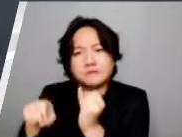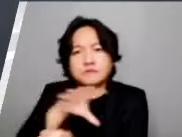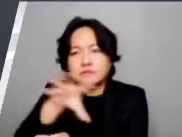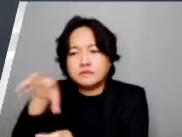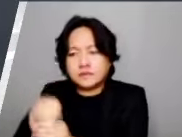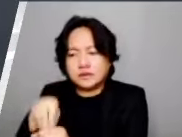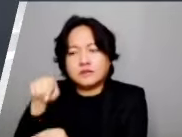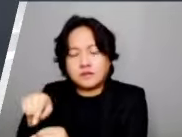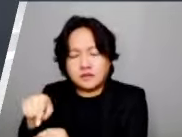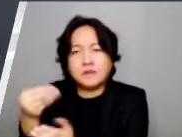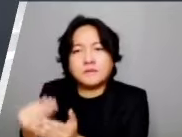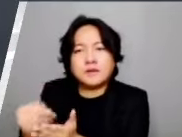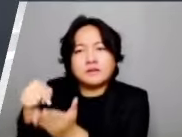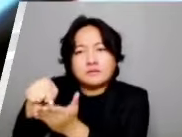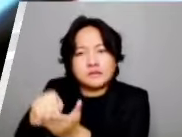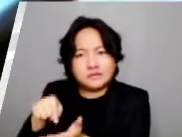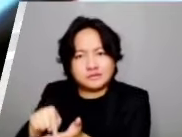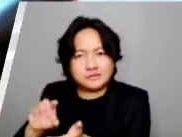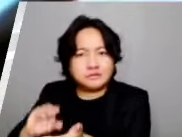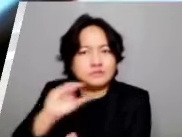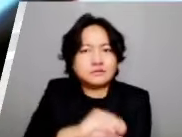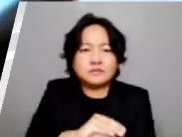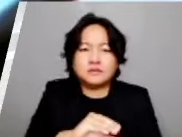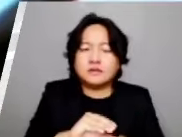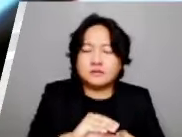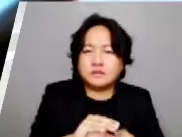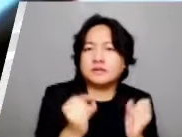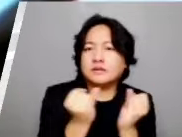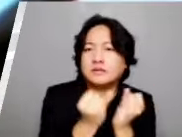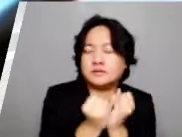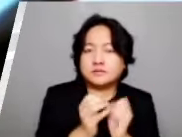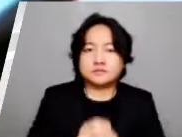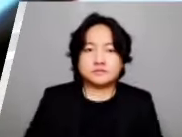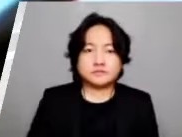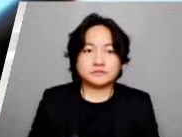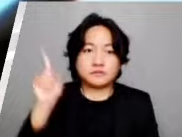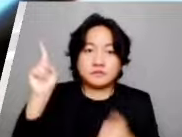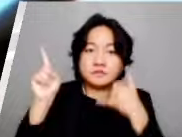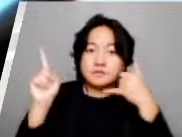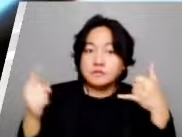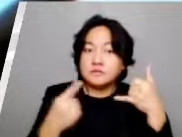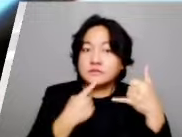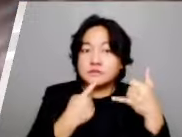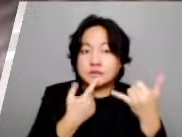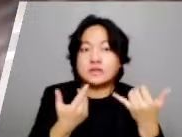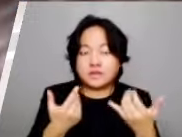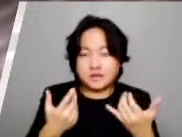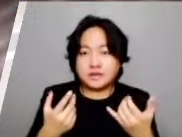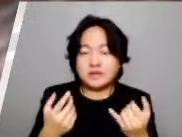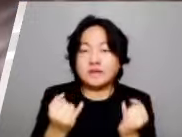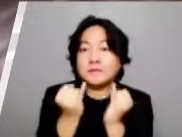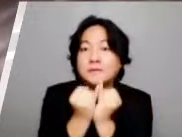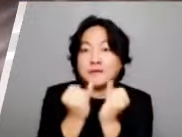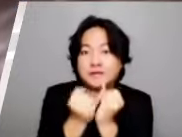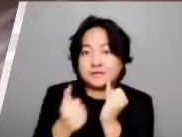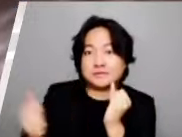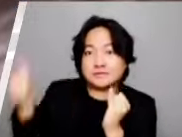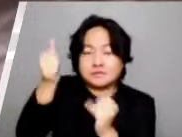right now on the inclusion of prescription glasses in response